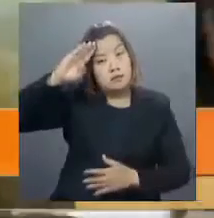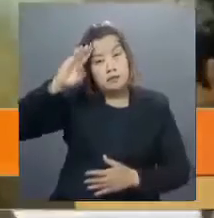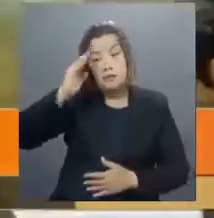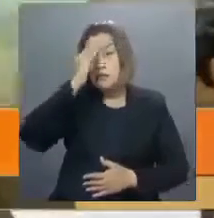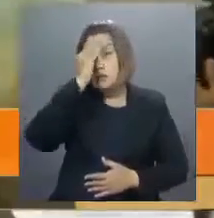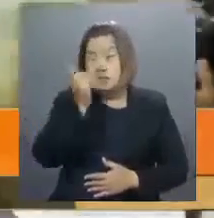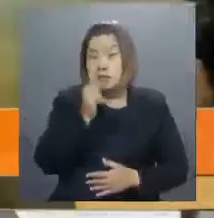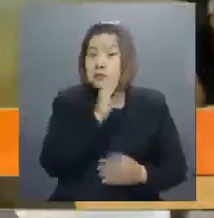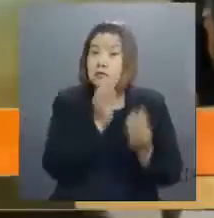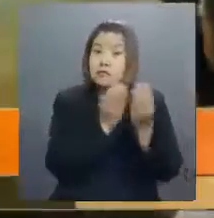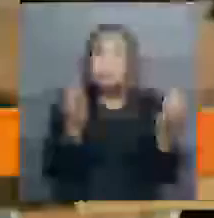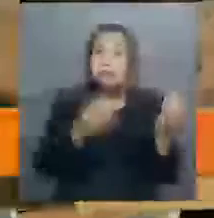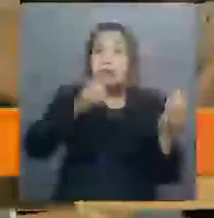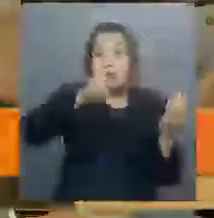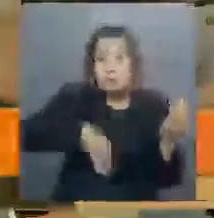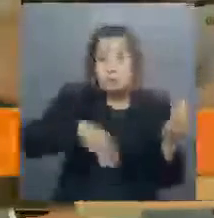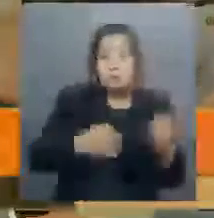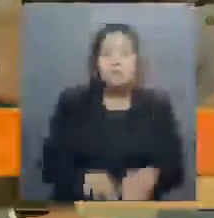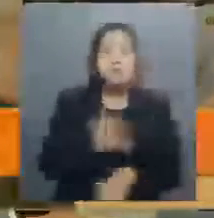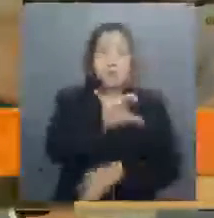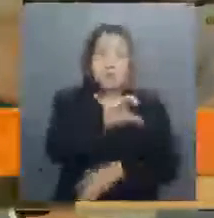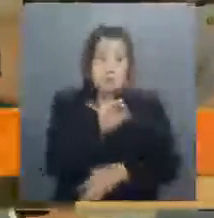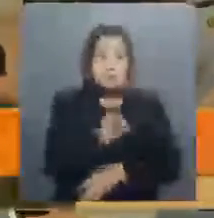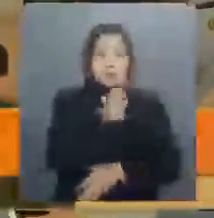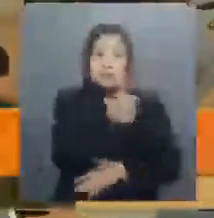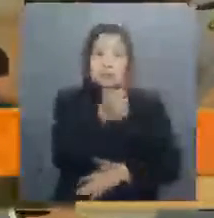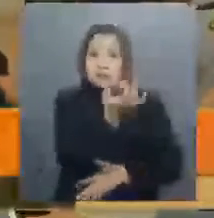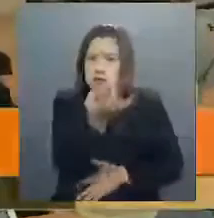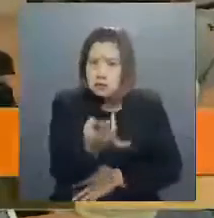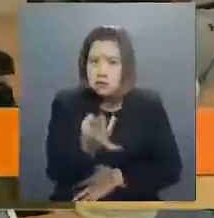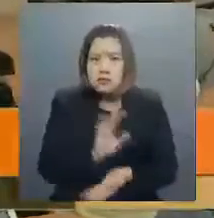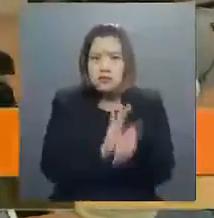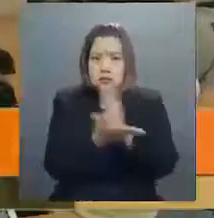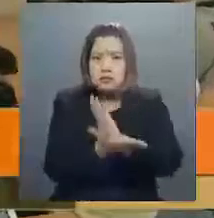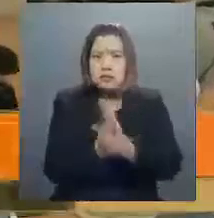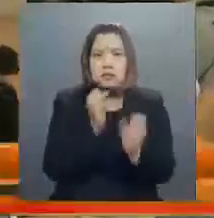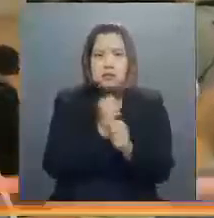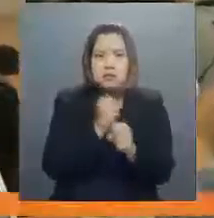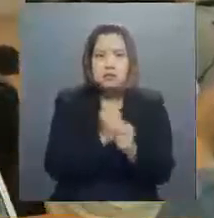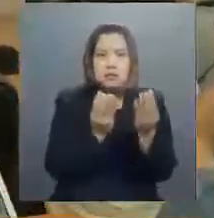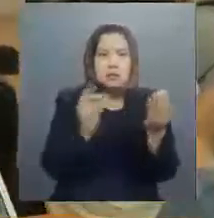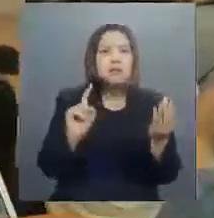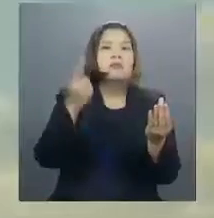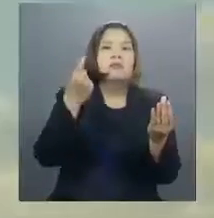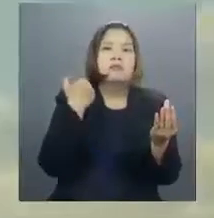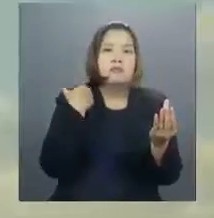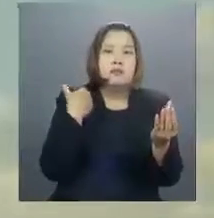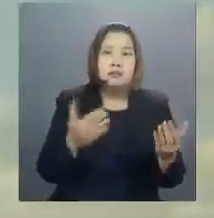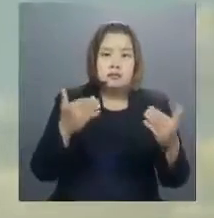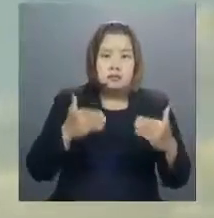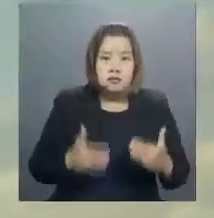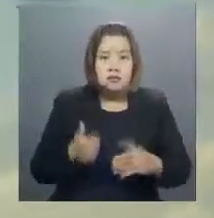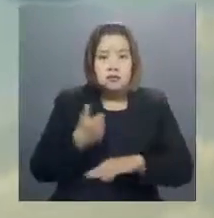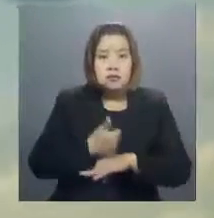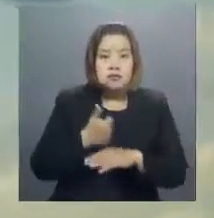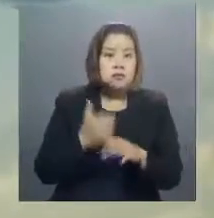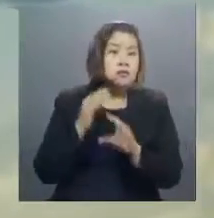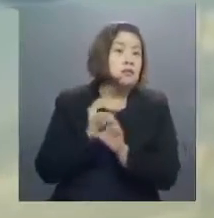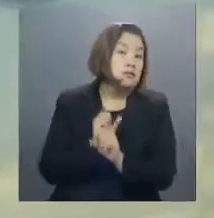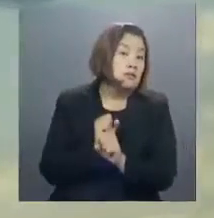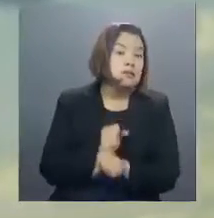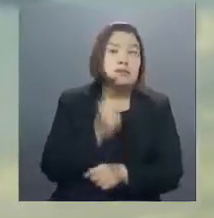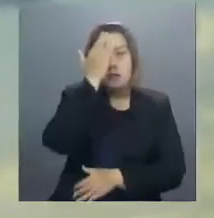ติก็จะนำข้อดีจากหลายฉบับมาปรับใช้จุดยืนของหัวหน้าพรรคในครั้งนี้ไม่ใช่เพื่อผลประโยชน์